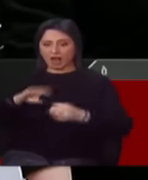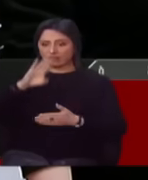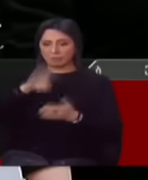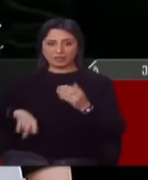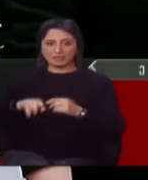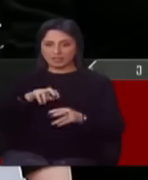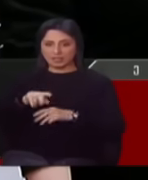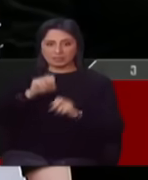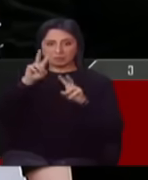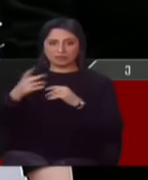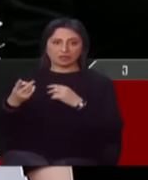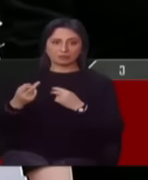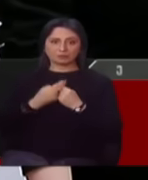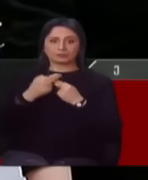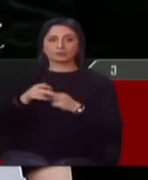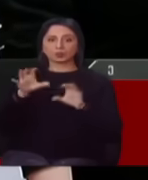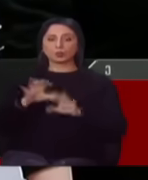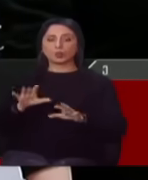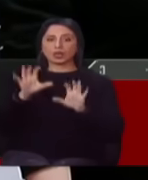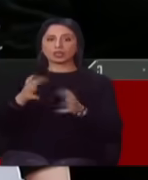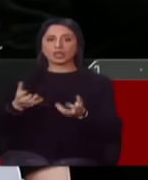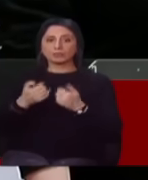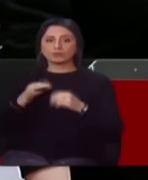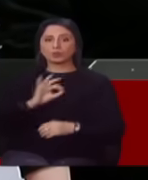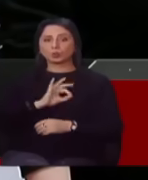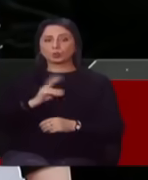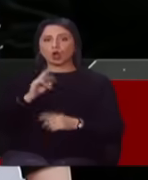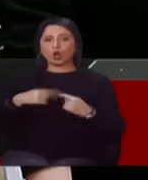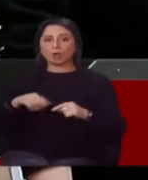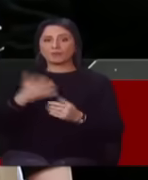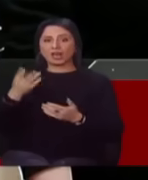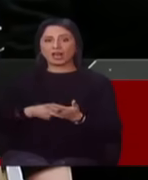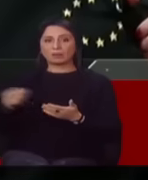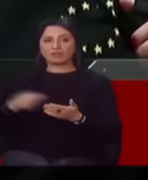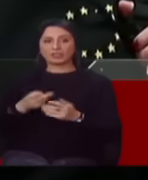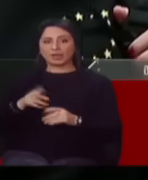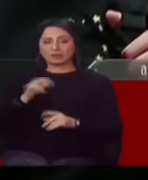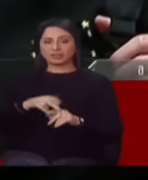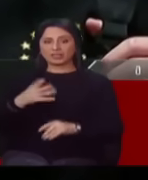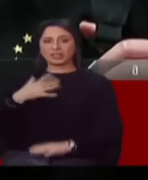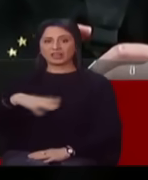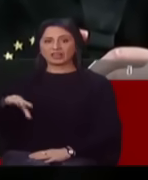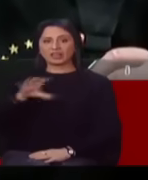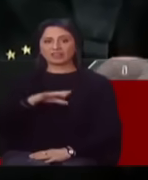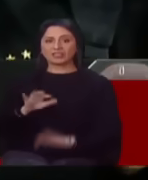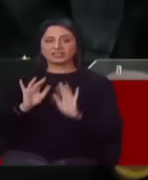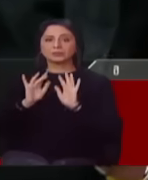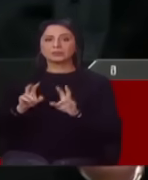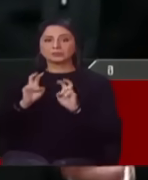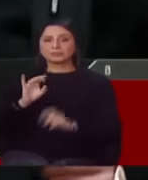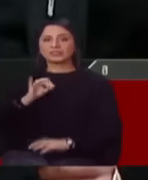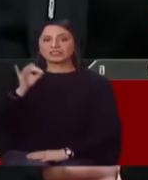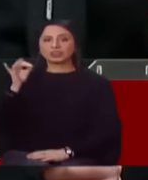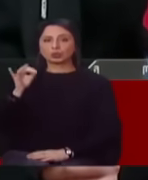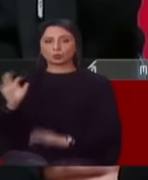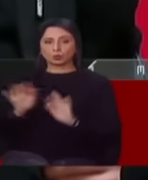გარეშე მიიღეს ეს უკანონო კანონი და იურიდიულმა კომიტეტმა ხელი მოაწერა ამას. ქვეყანაში მიმდინარეობს